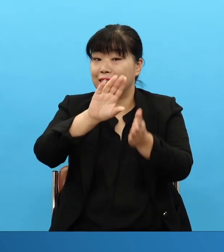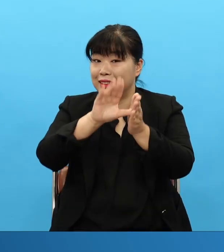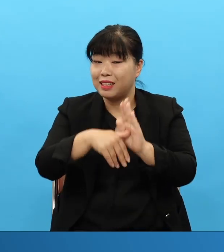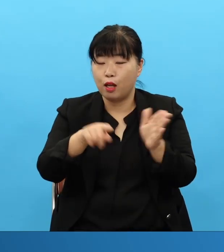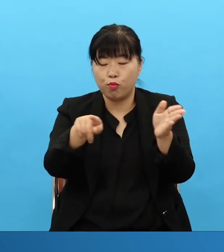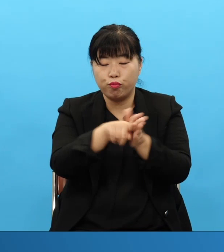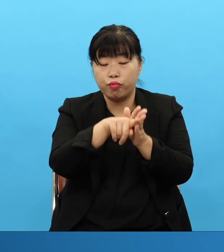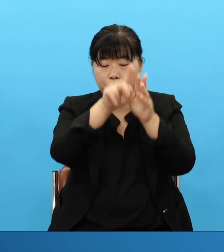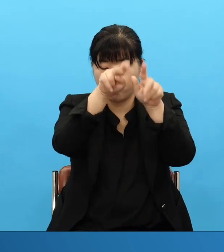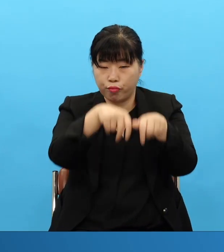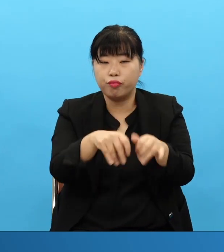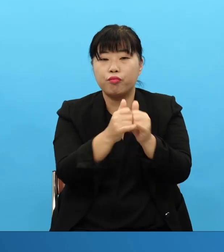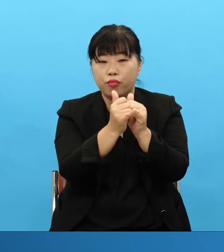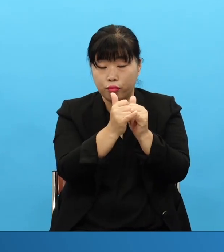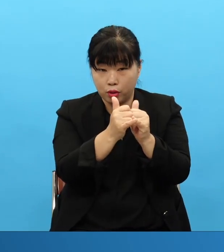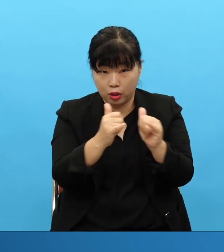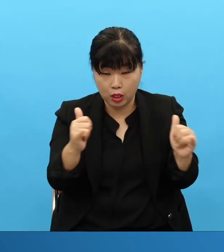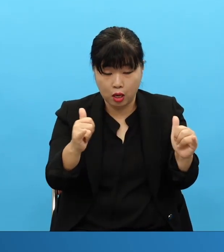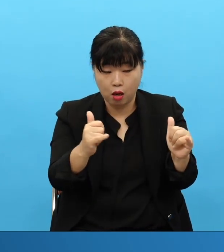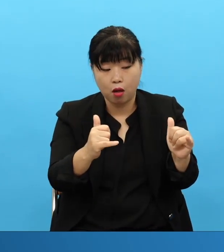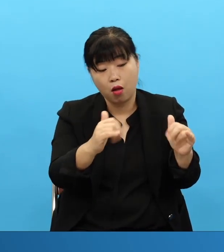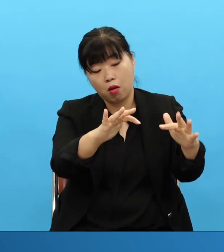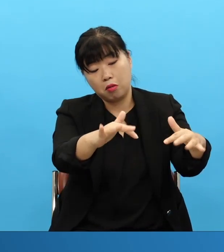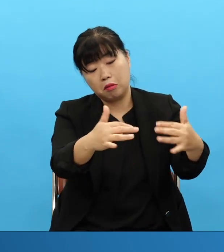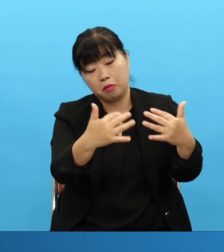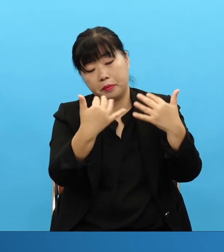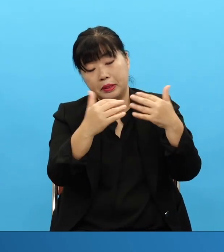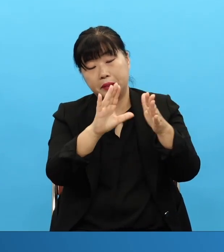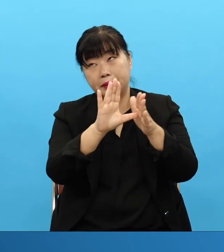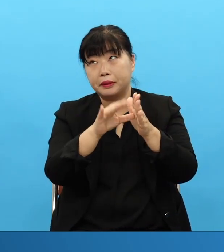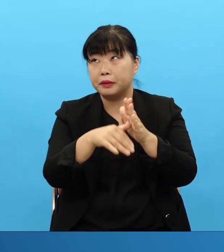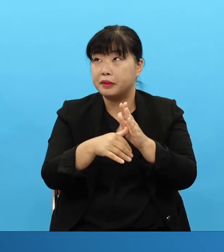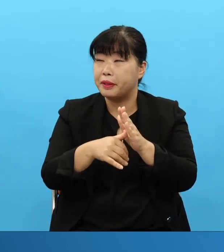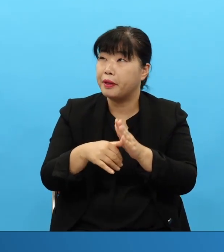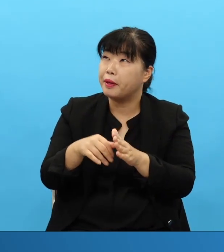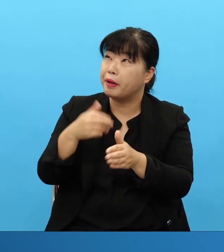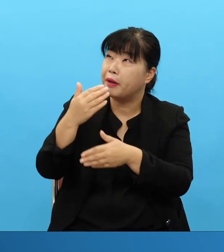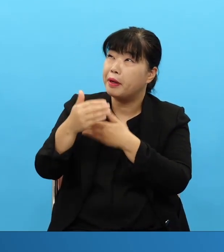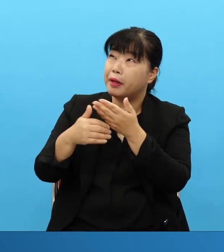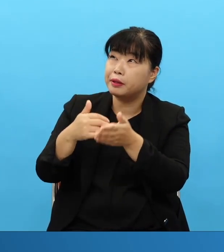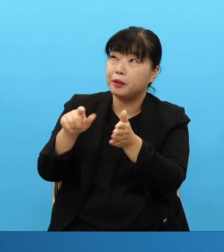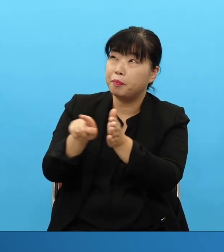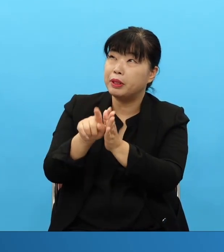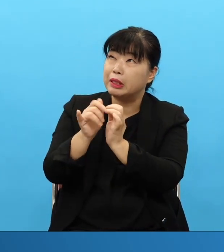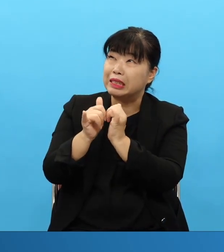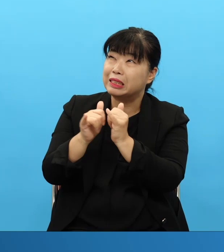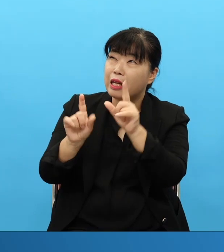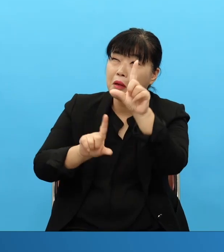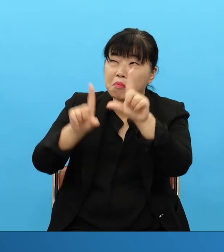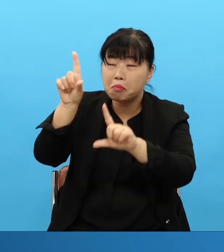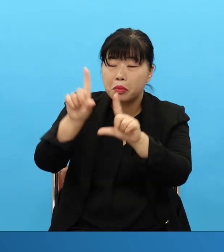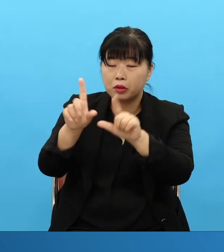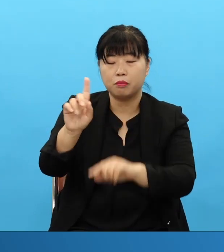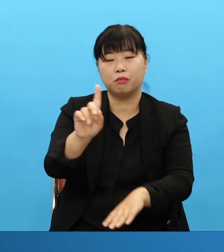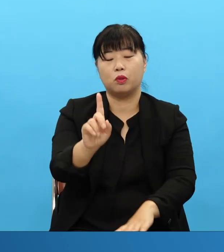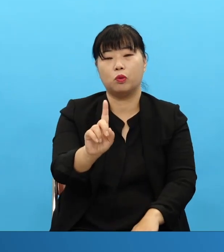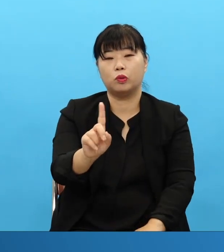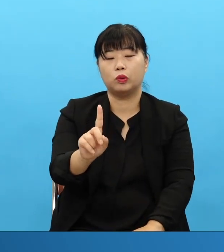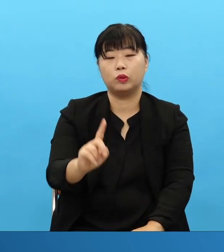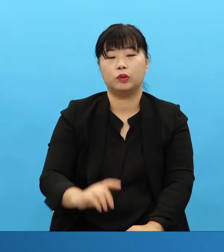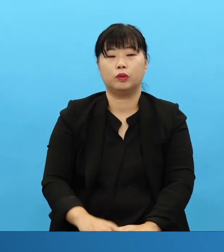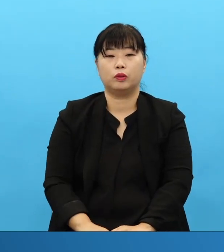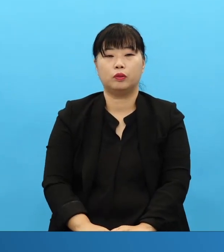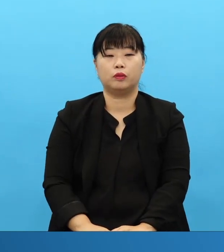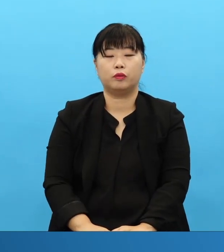불신자가 보는 여러분은 성도는 어떤 사람이냐는 거죠. Then at this time, then how do unbelievers look at you?